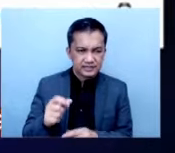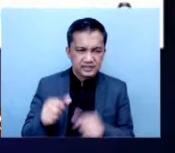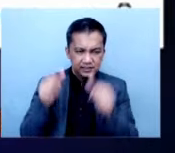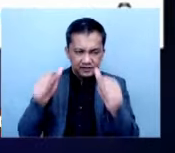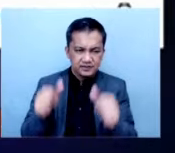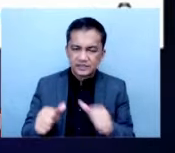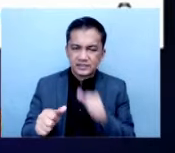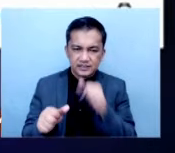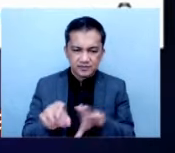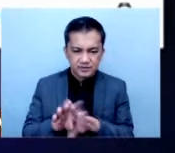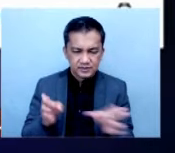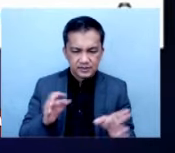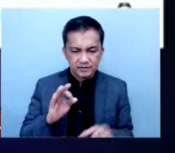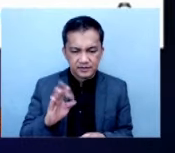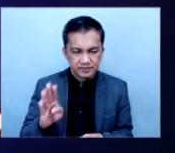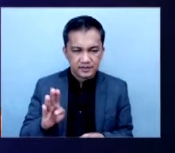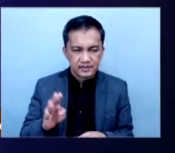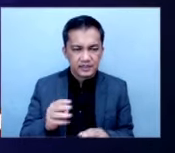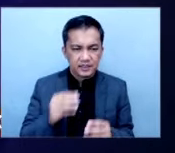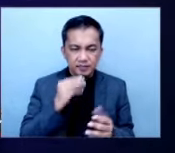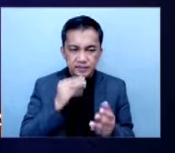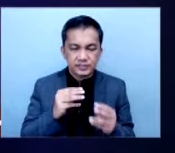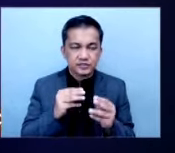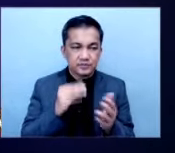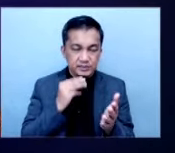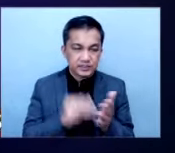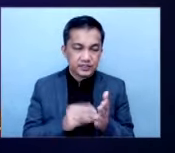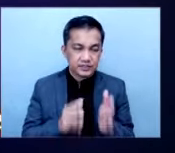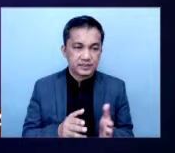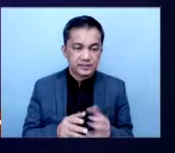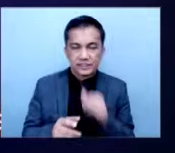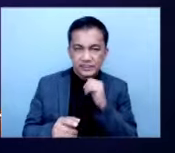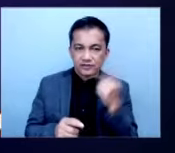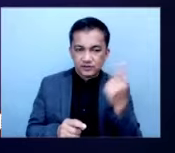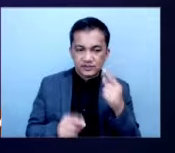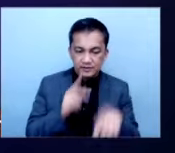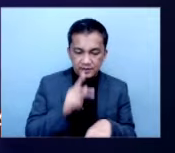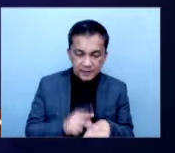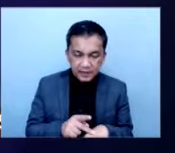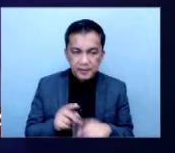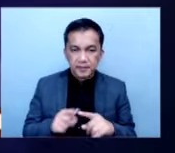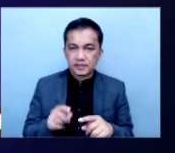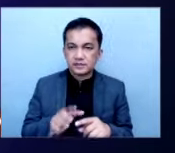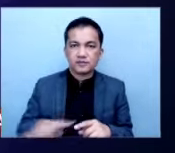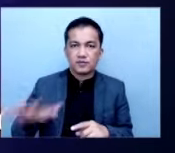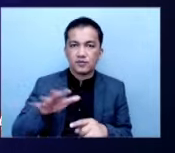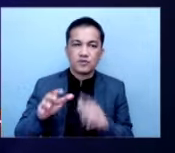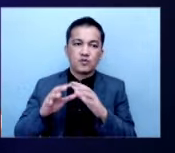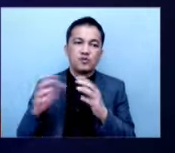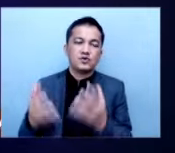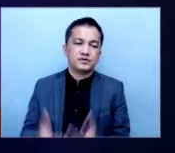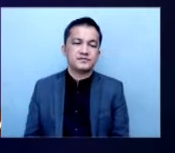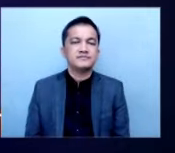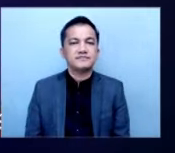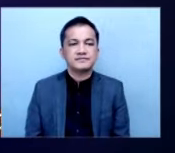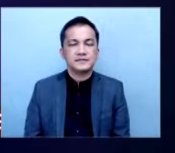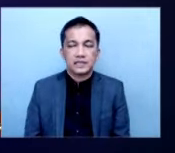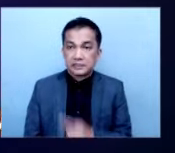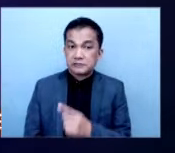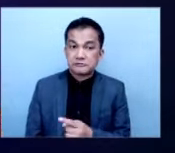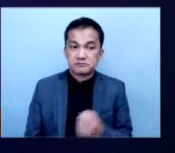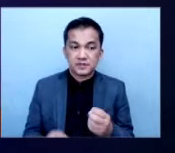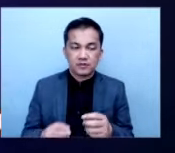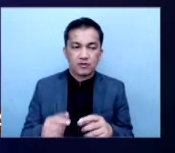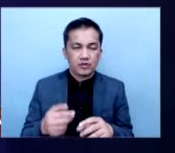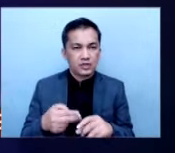mabuksan ang kanilang Facebook at Messenger Hindi lang yan dito sa Pilipinas kundi pati sa buong mundo Karamihan sa kanila biglang na- log